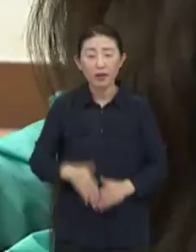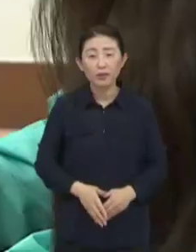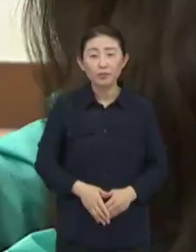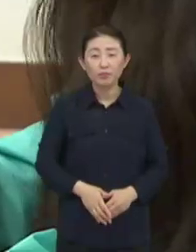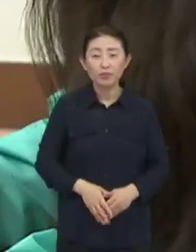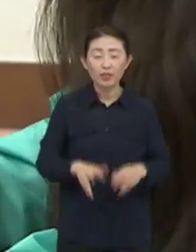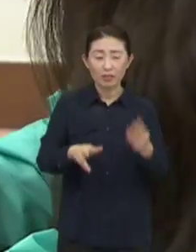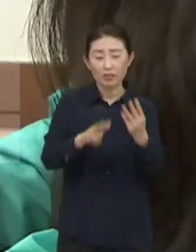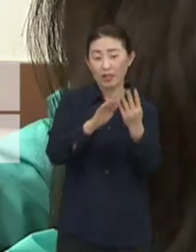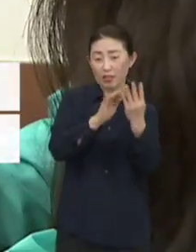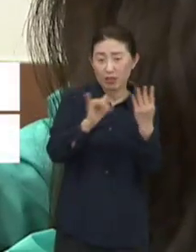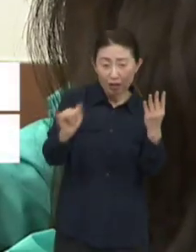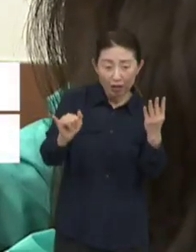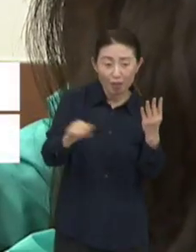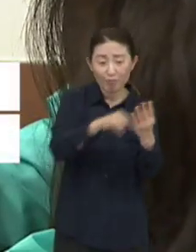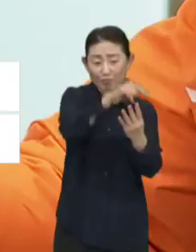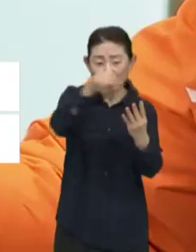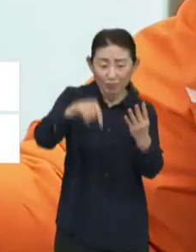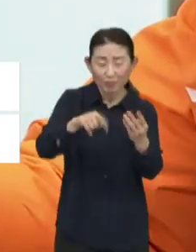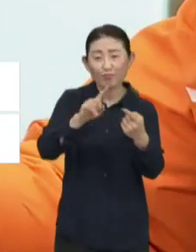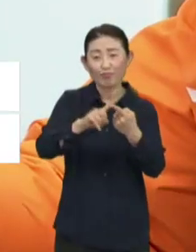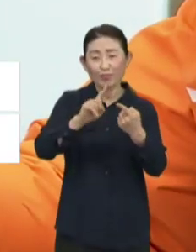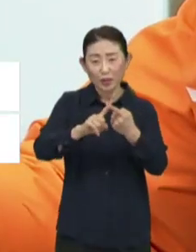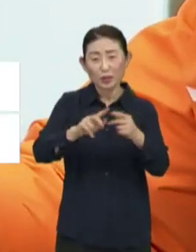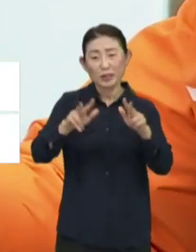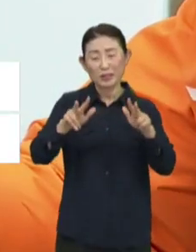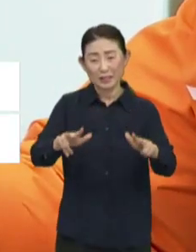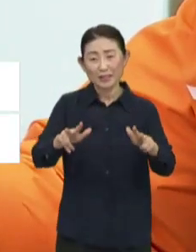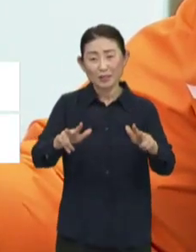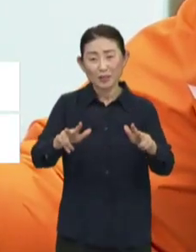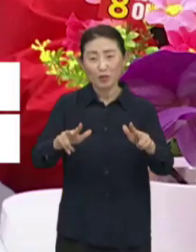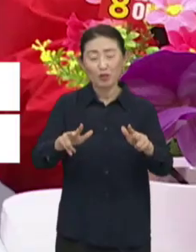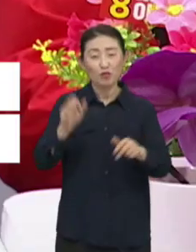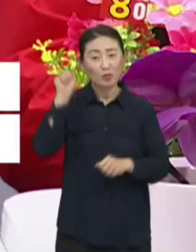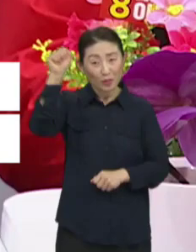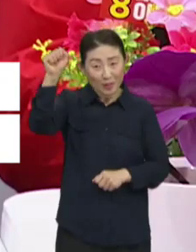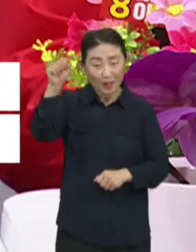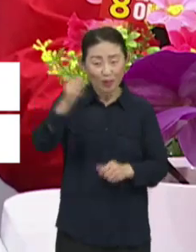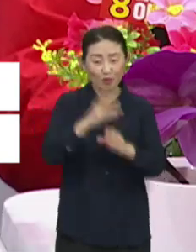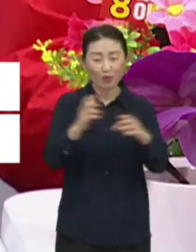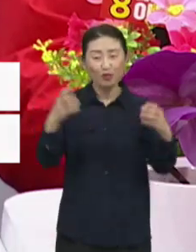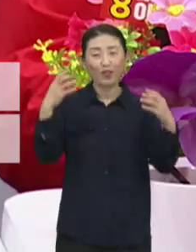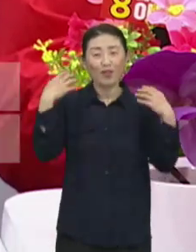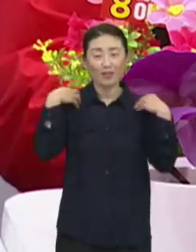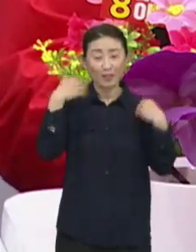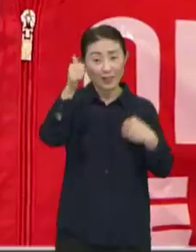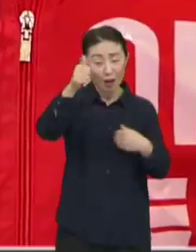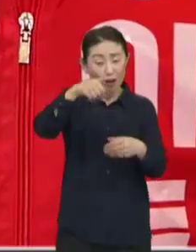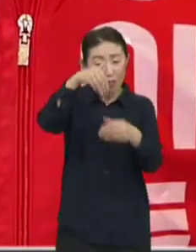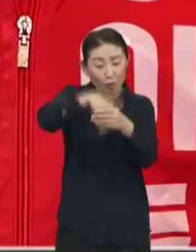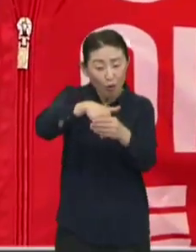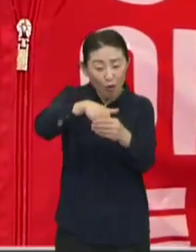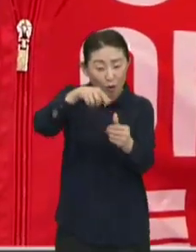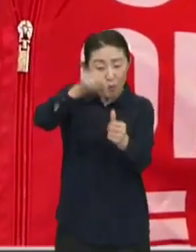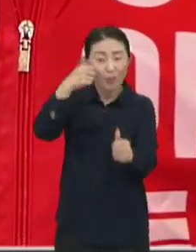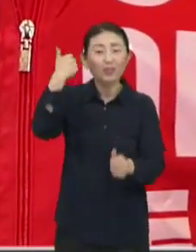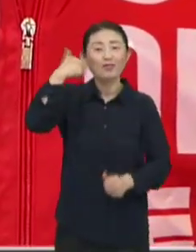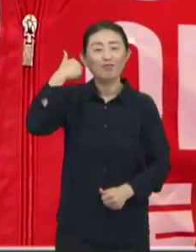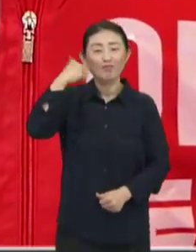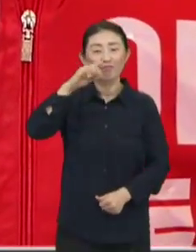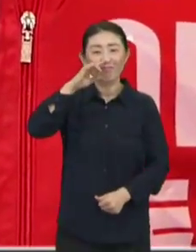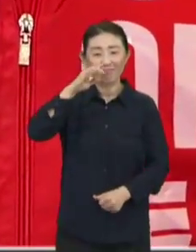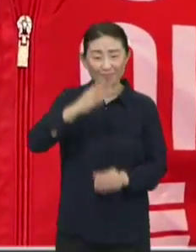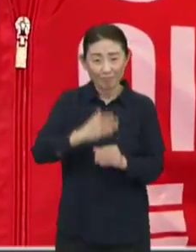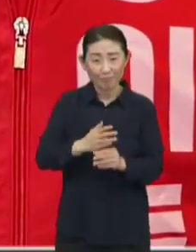시민활동가부터 행정가, 기초와 광역의원까지 4인 4색의 후보가 맞붙는 중구 표심은 어디로 향할지 관심이